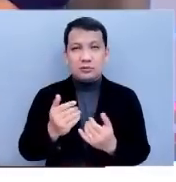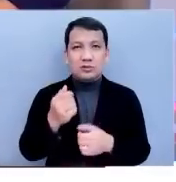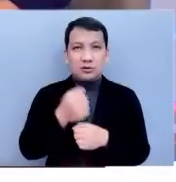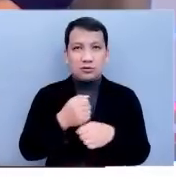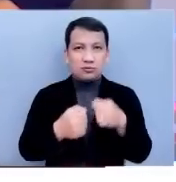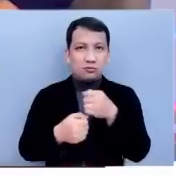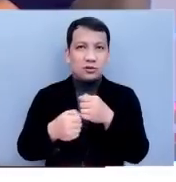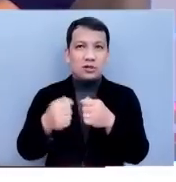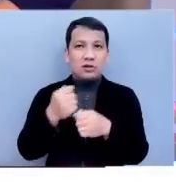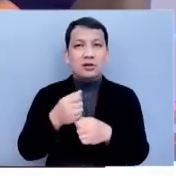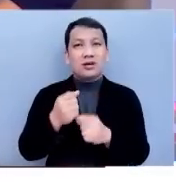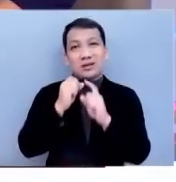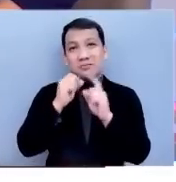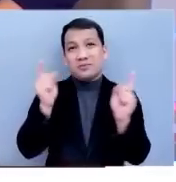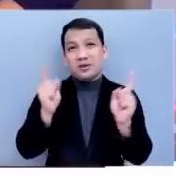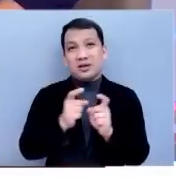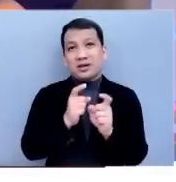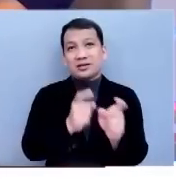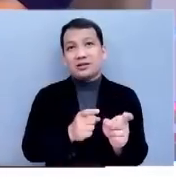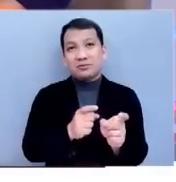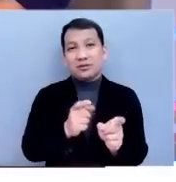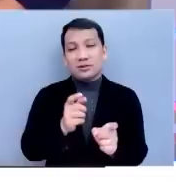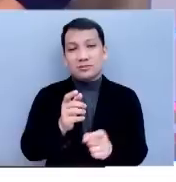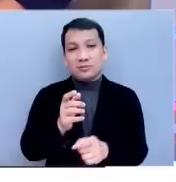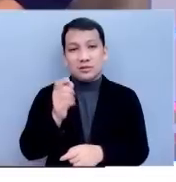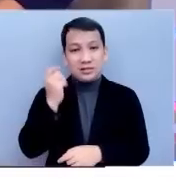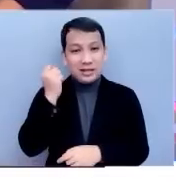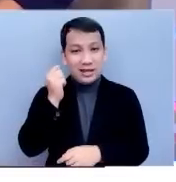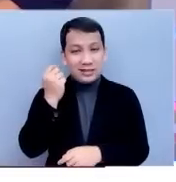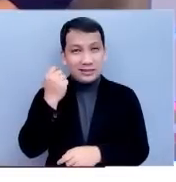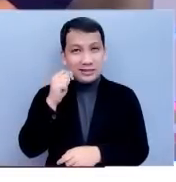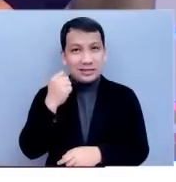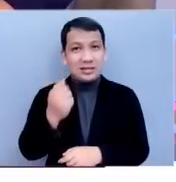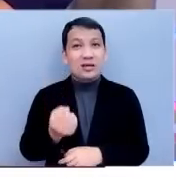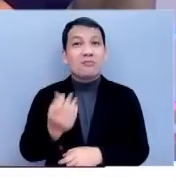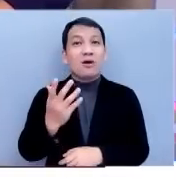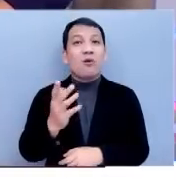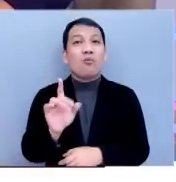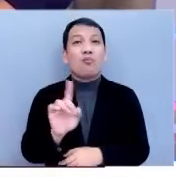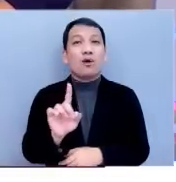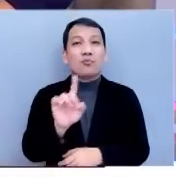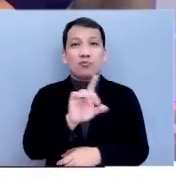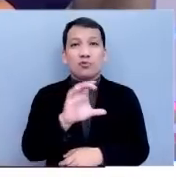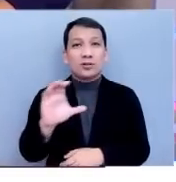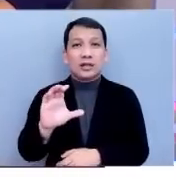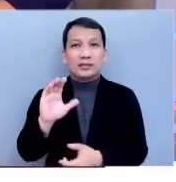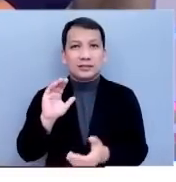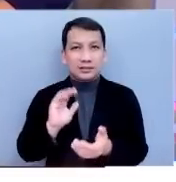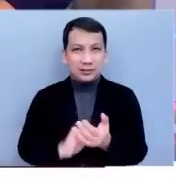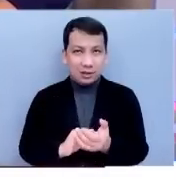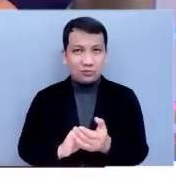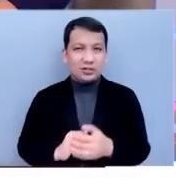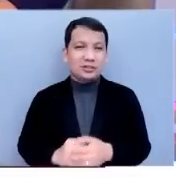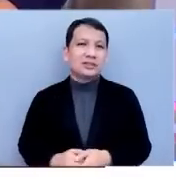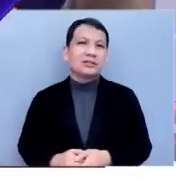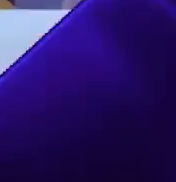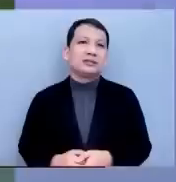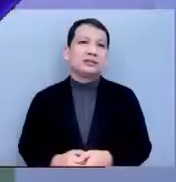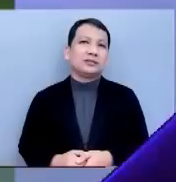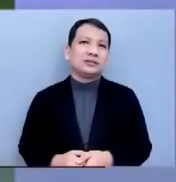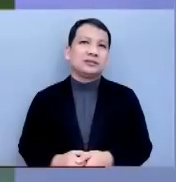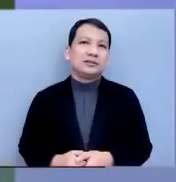Ang surprise gift kasi ng kanyang proud tita, tumataginting lang namang 100,000 pesos.